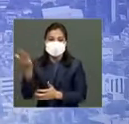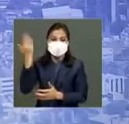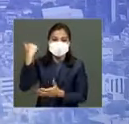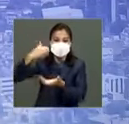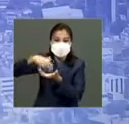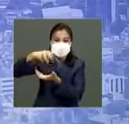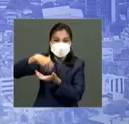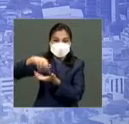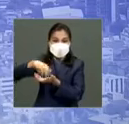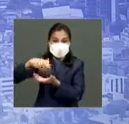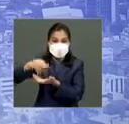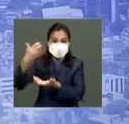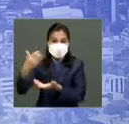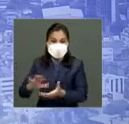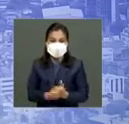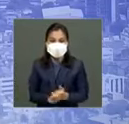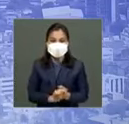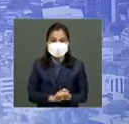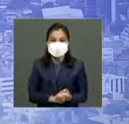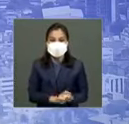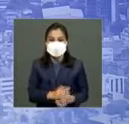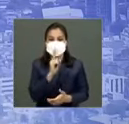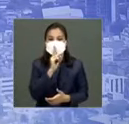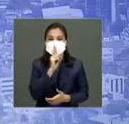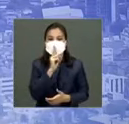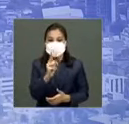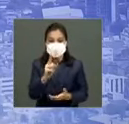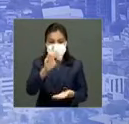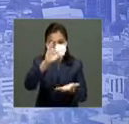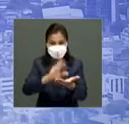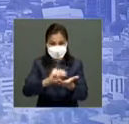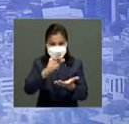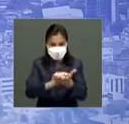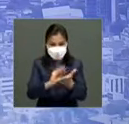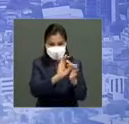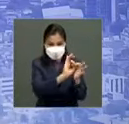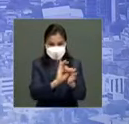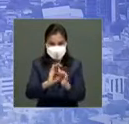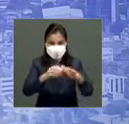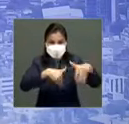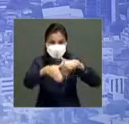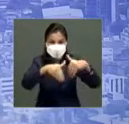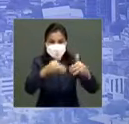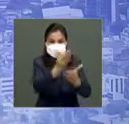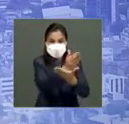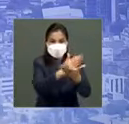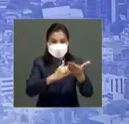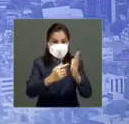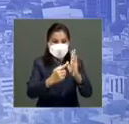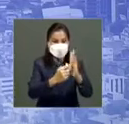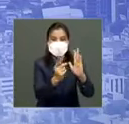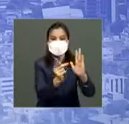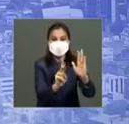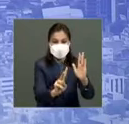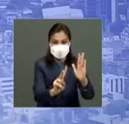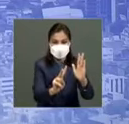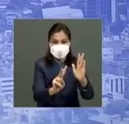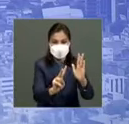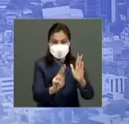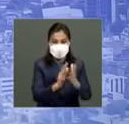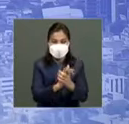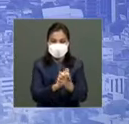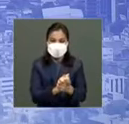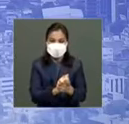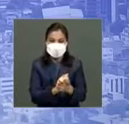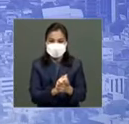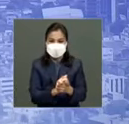นะครับวันนี้ขออนุญาตรายงานชุดข้อมูลที่ทางชุมชนที่บางแคนะครับที่เกิดขึ้นเนี่ยมี